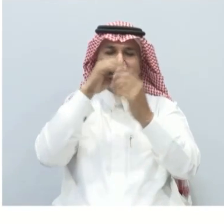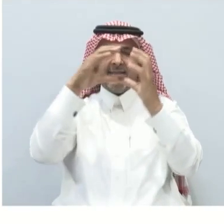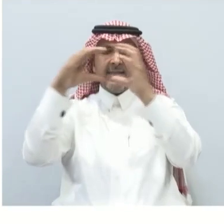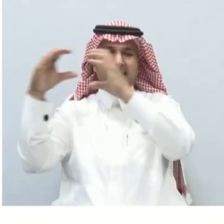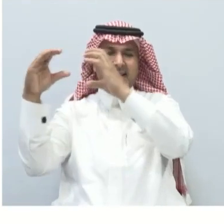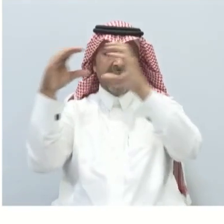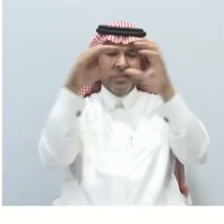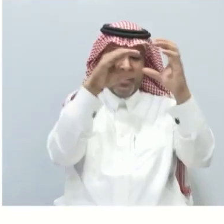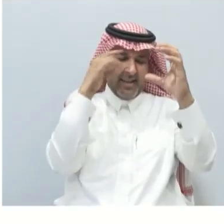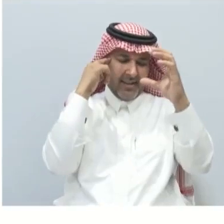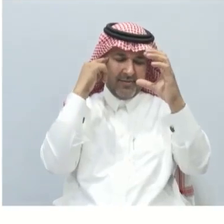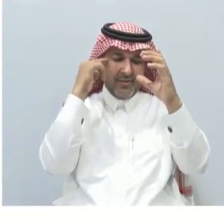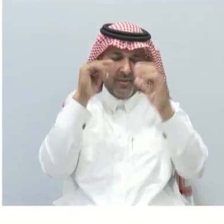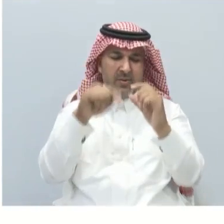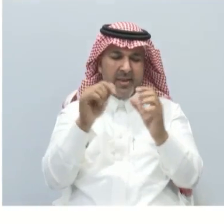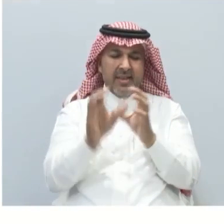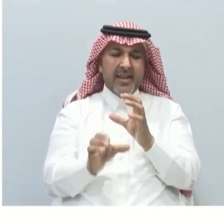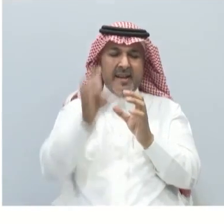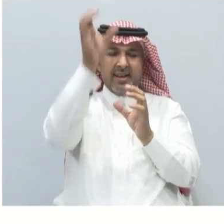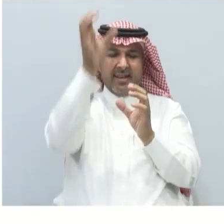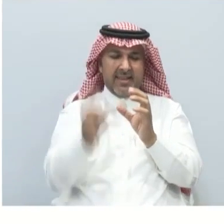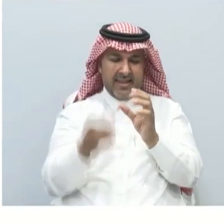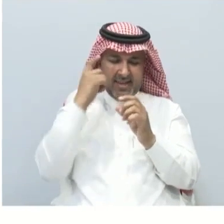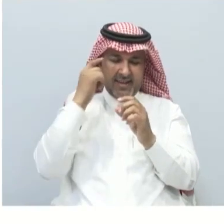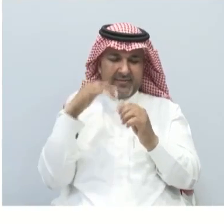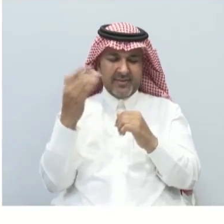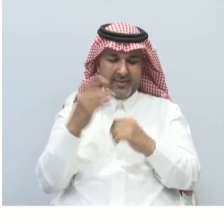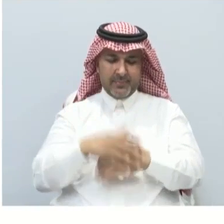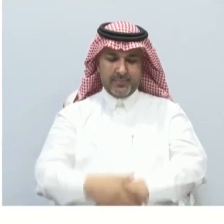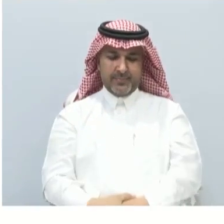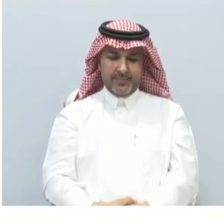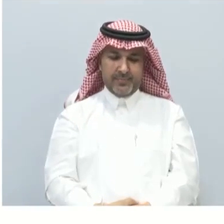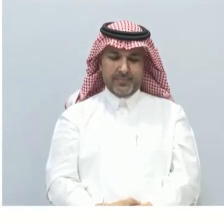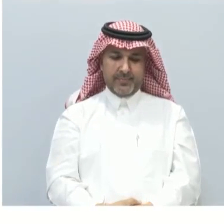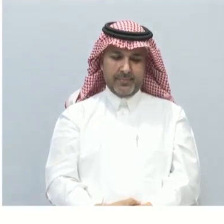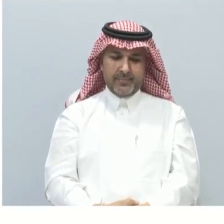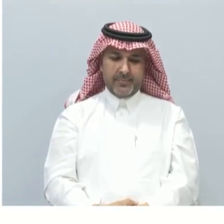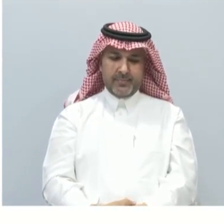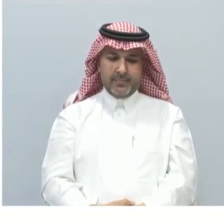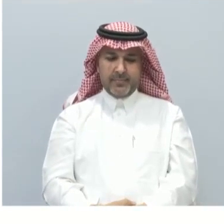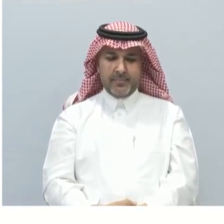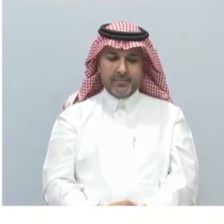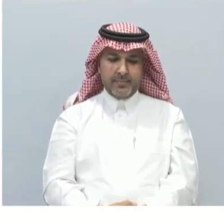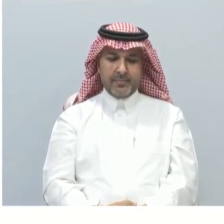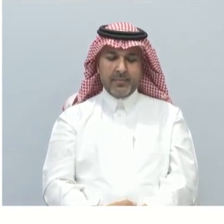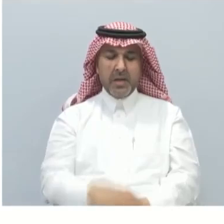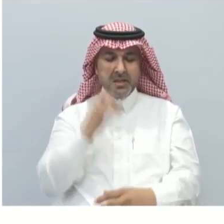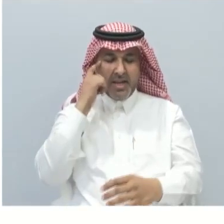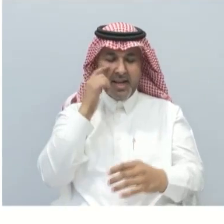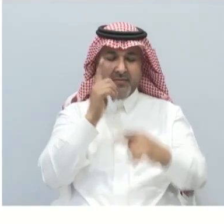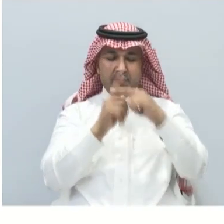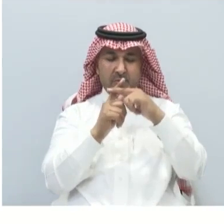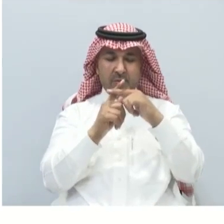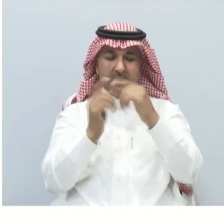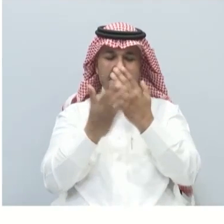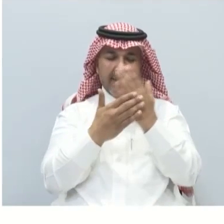مثل ما ذكرنا لكم سابقا اذا كان عندك انسحاب افقي اذا كان موجب سيكون لليسار واذا كان سالب بيكون لليمين